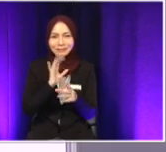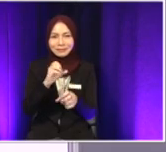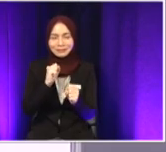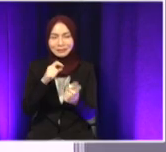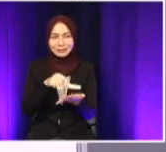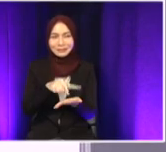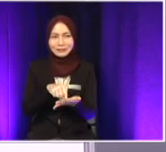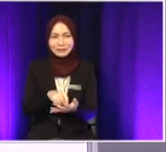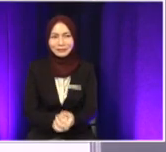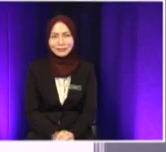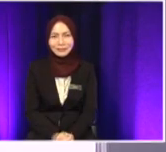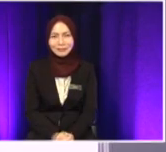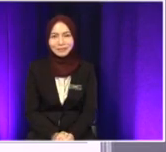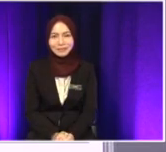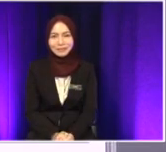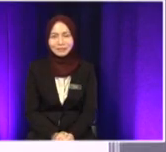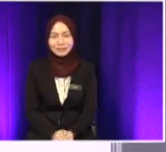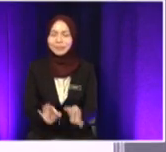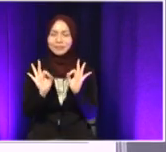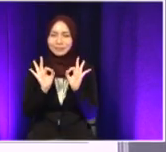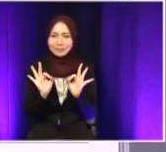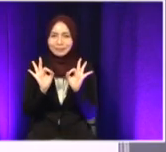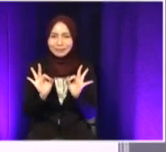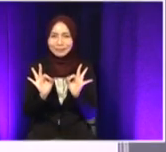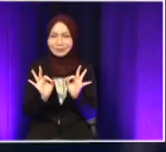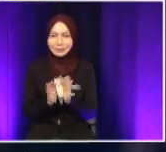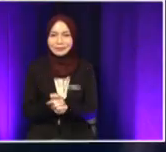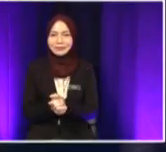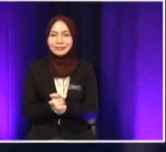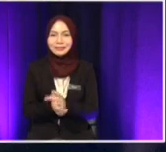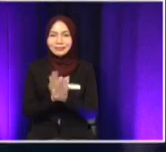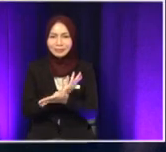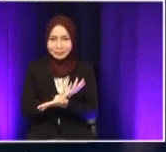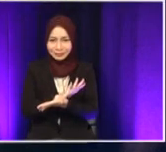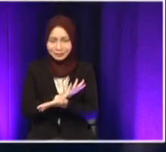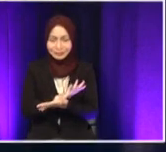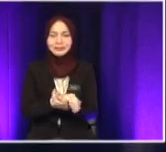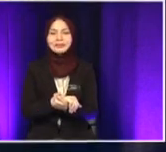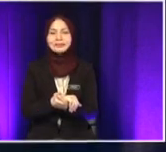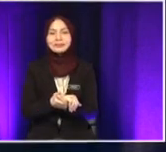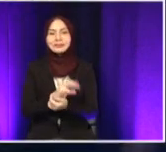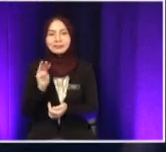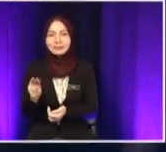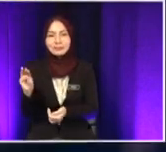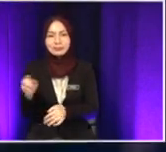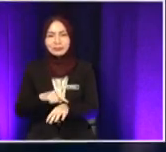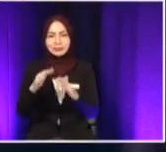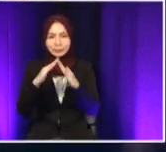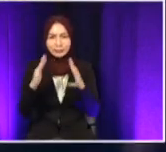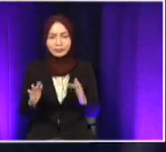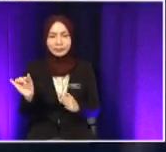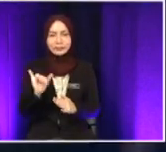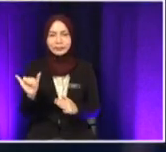bagus Saiman macan tulang murid-murid Ustadzah di rumah apabila menjawab masuk atau definisi